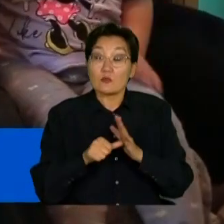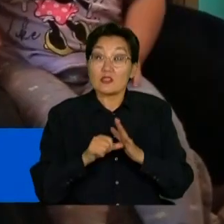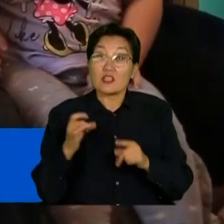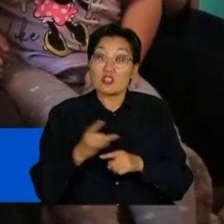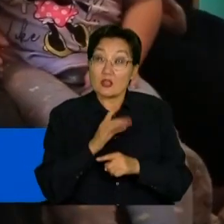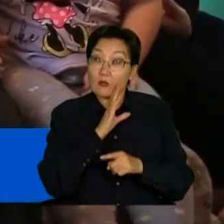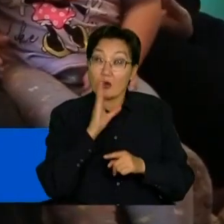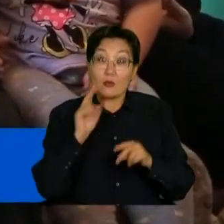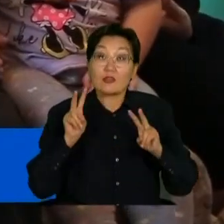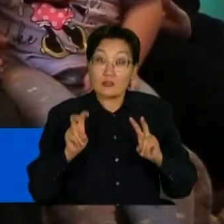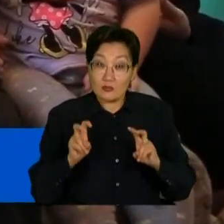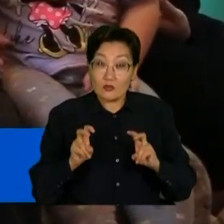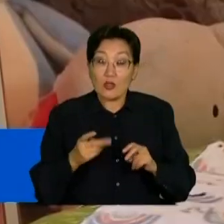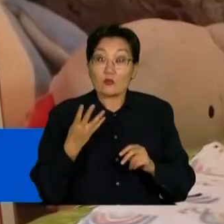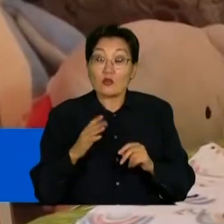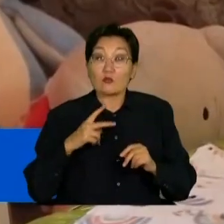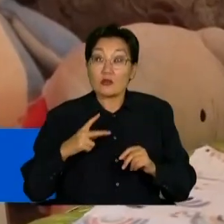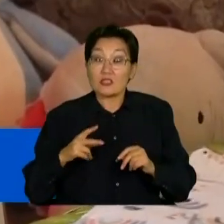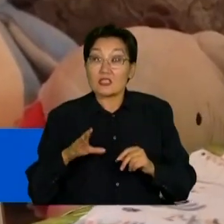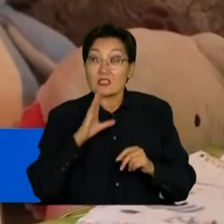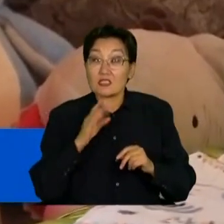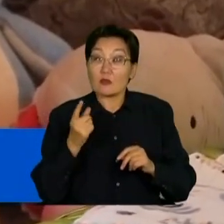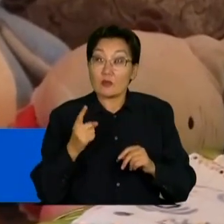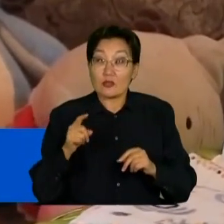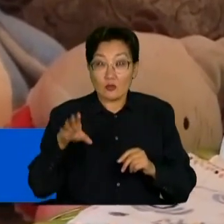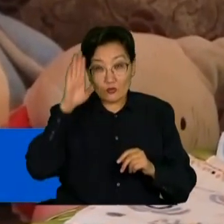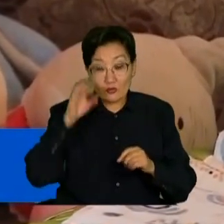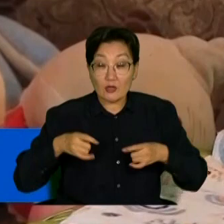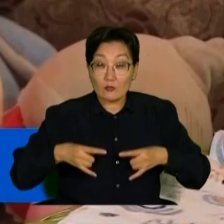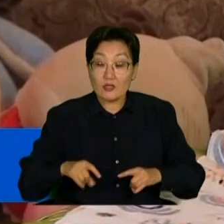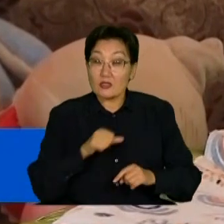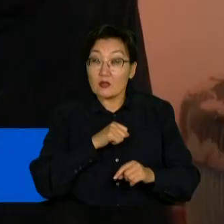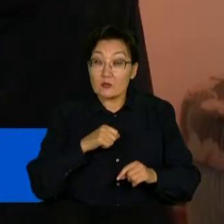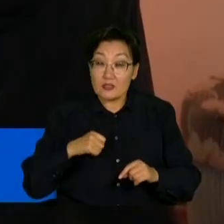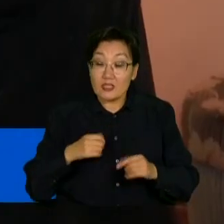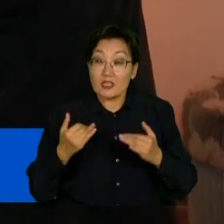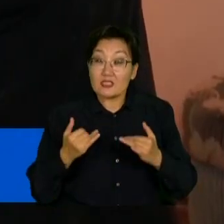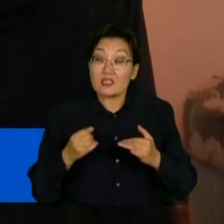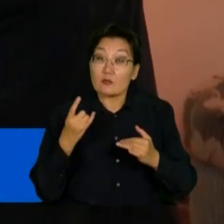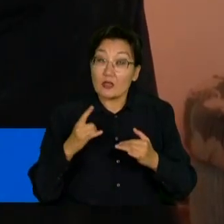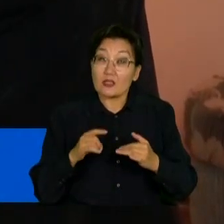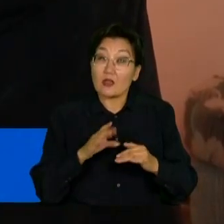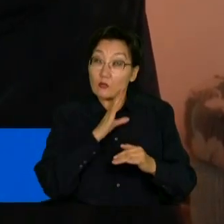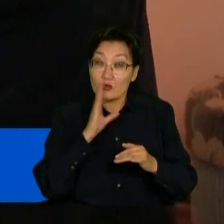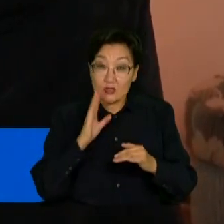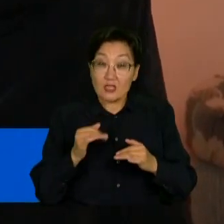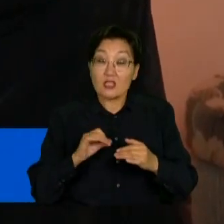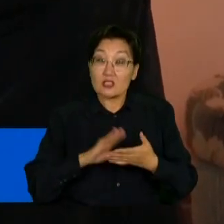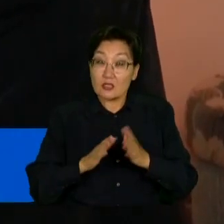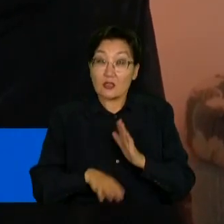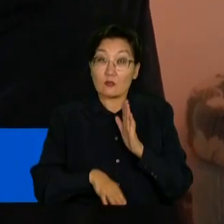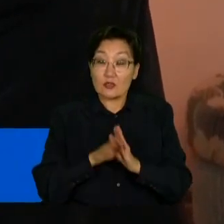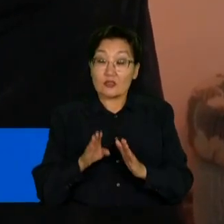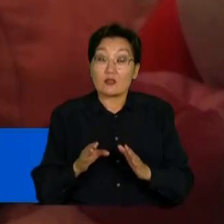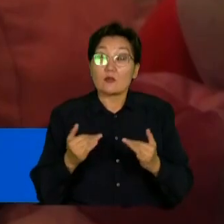рет ана атанып отыр. Бұған дейін 4 қыз бен 1 ұлды дүниеге әкелген әйел қазір өзінің де баланың да жағдайы жақсы дейді. Отбасындағы ірі туылғаны осы